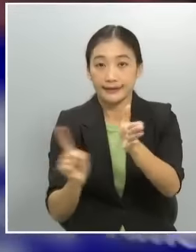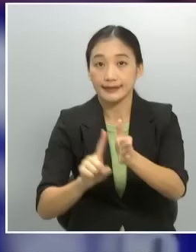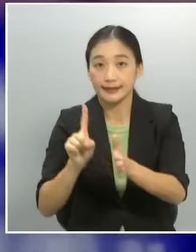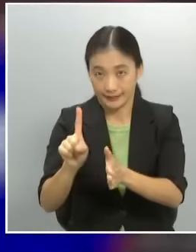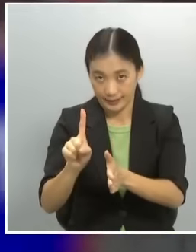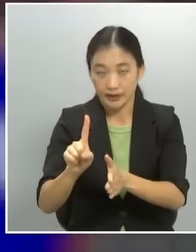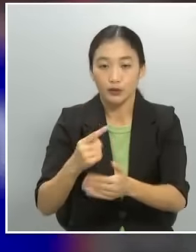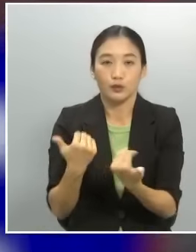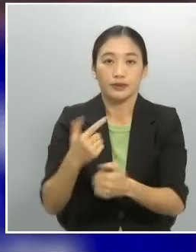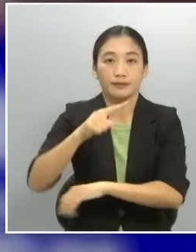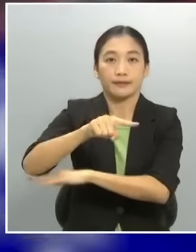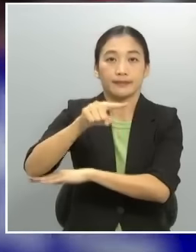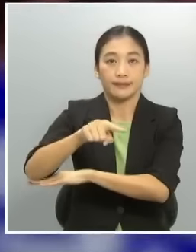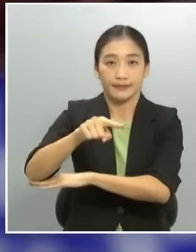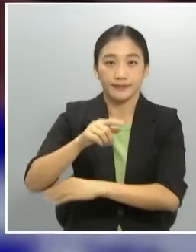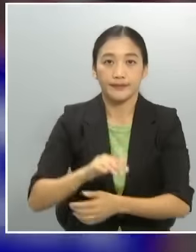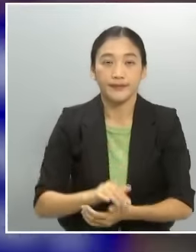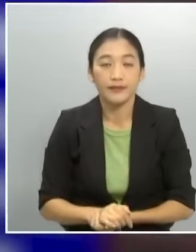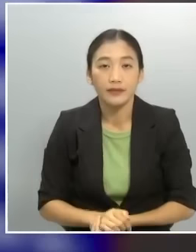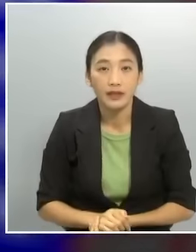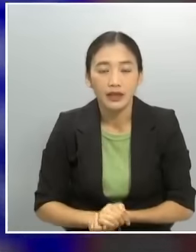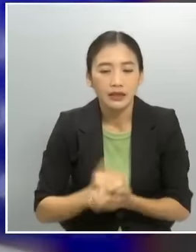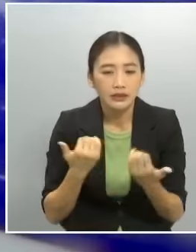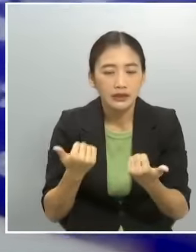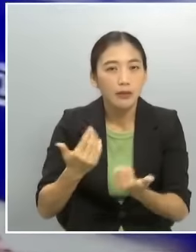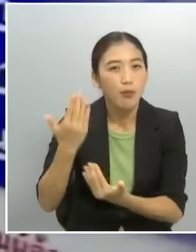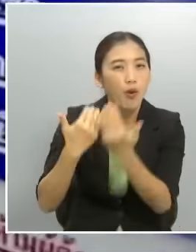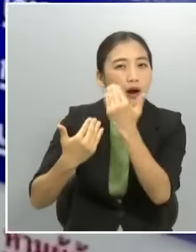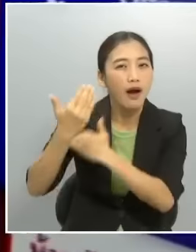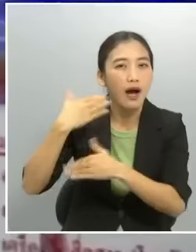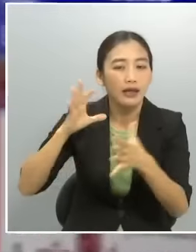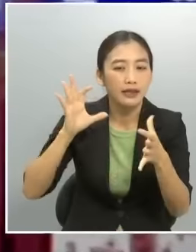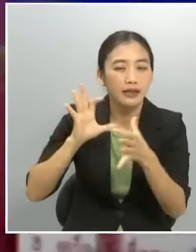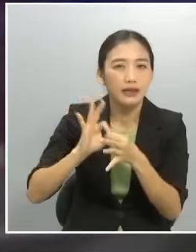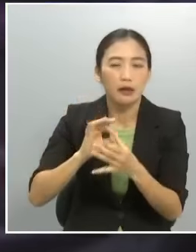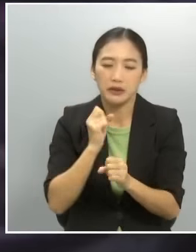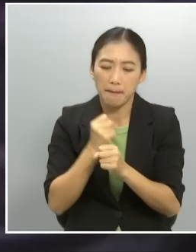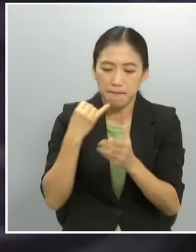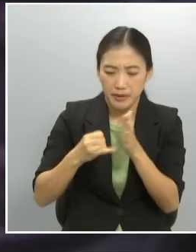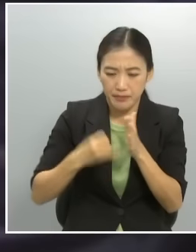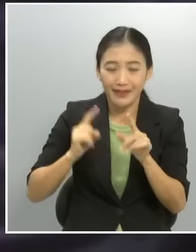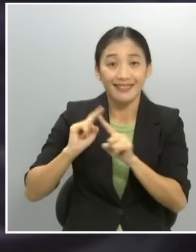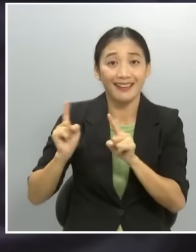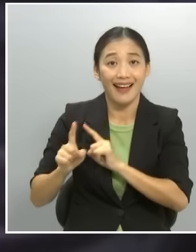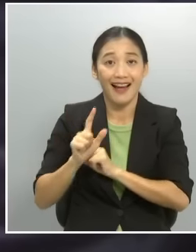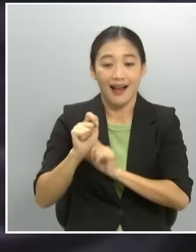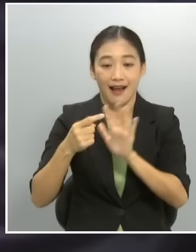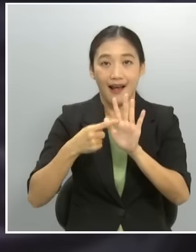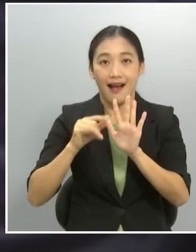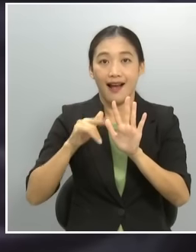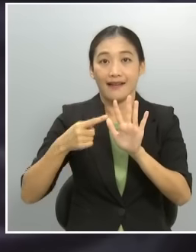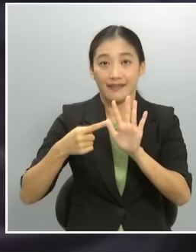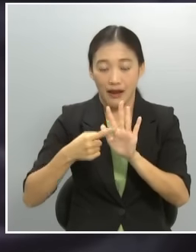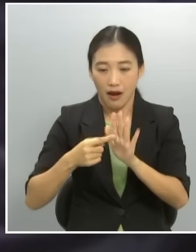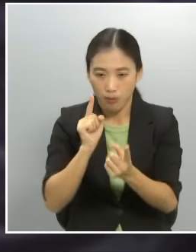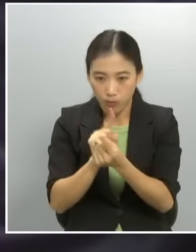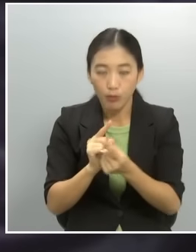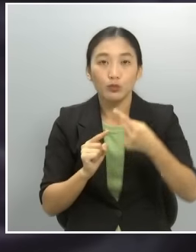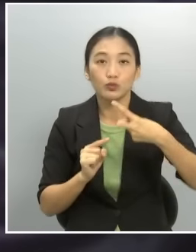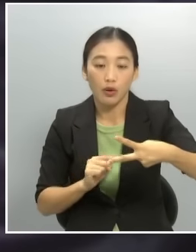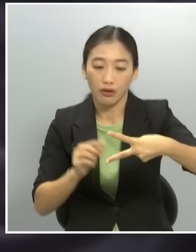ครับทีนี้จากการสอบพบประวัติต้องโทษคดีอาญา2คดีนะฮะก็คือของติ๊กนะครับข้อห